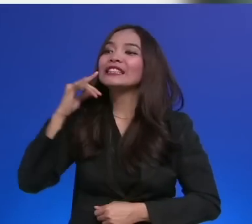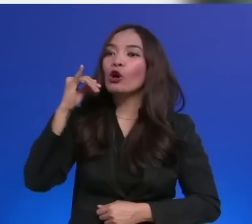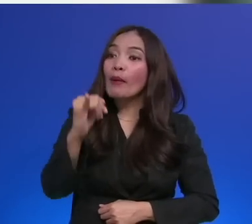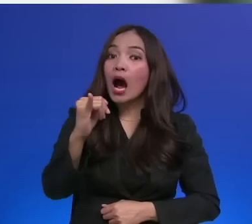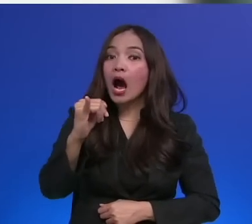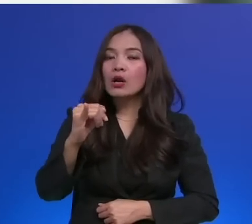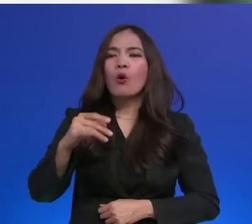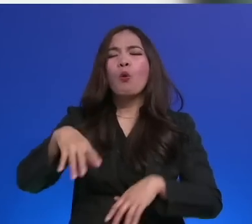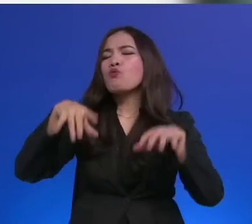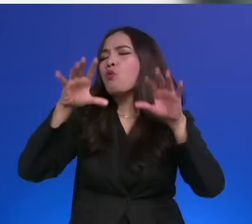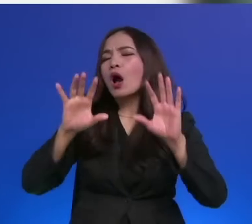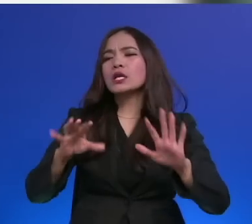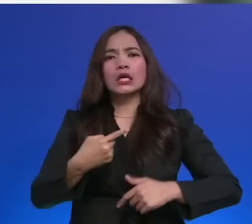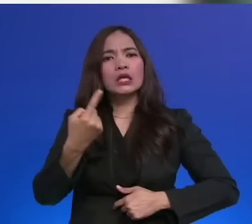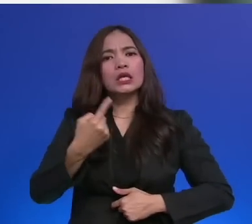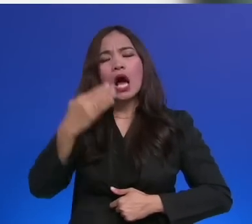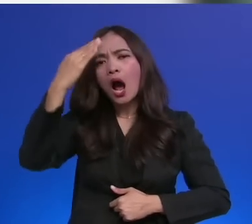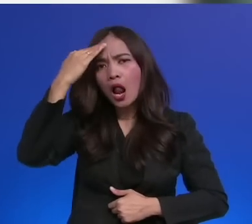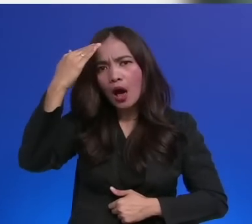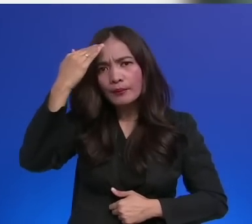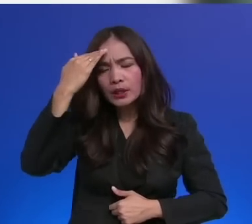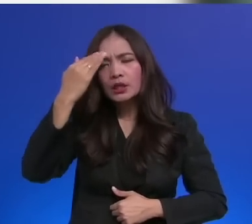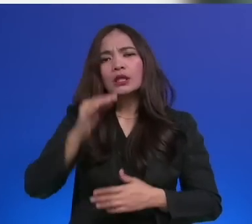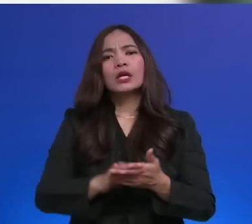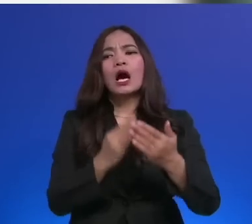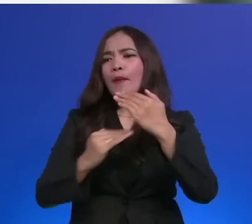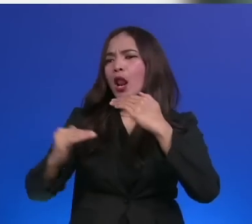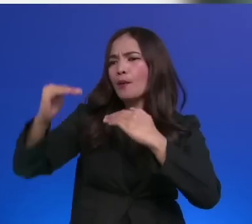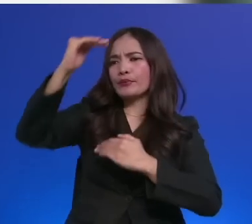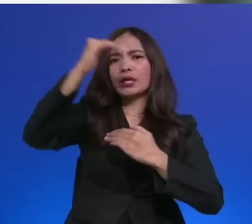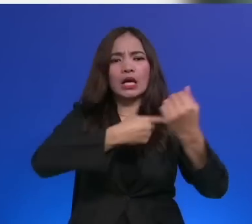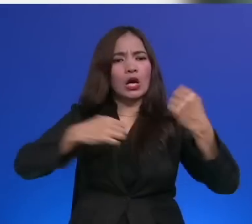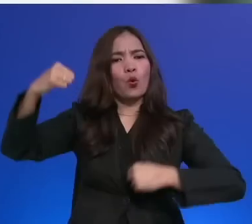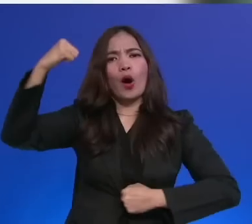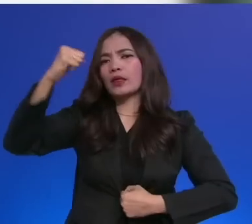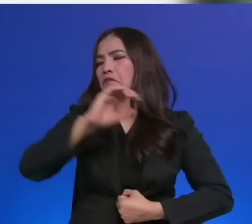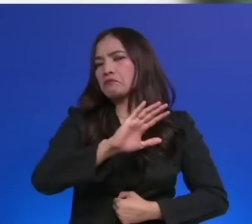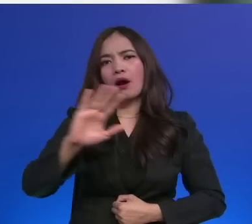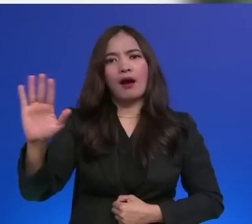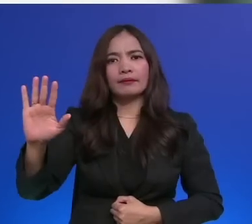Pencobaan-pencobaan yang kita alami itu tidak melampaui kekuatan kita.